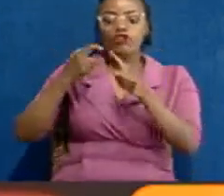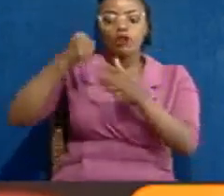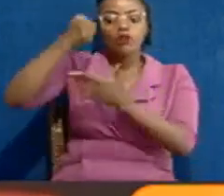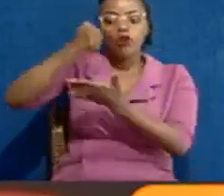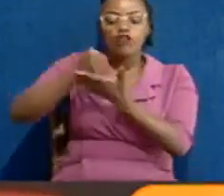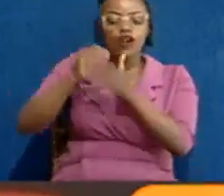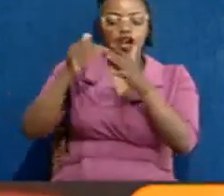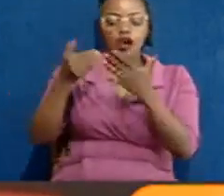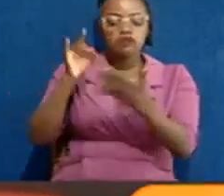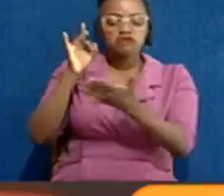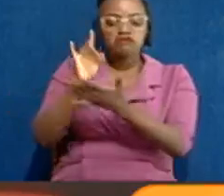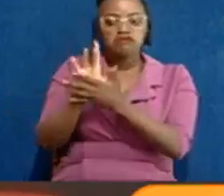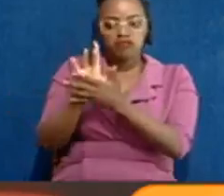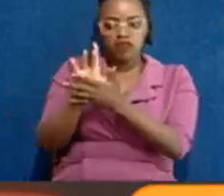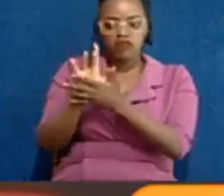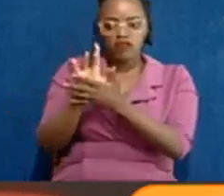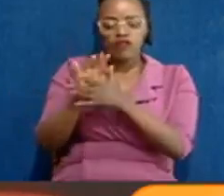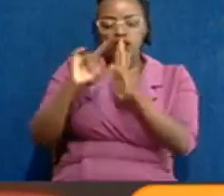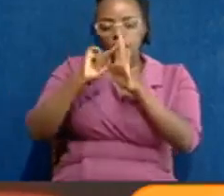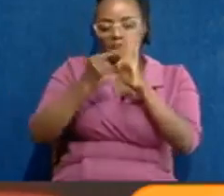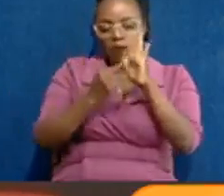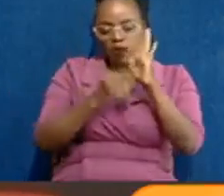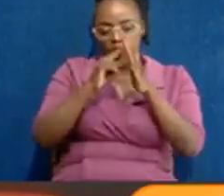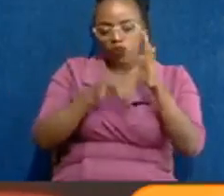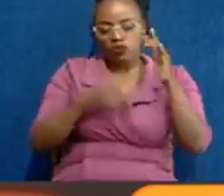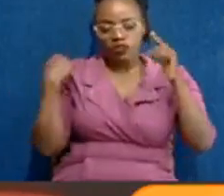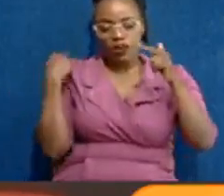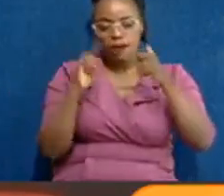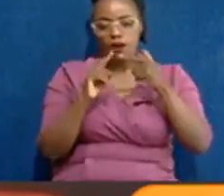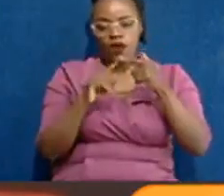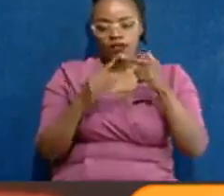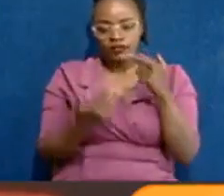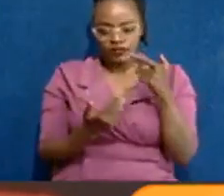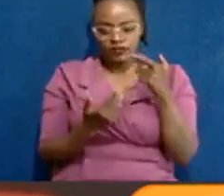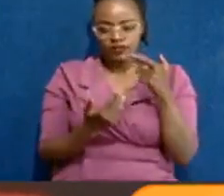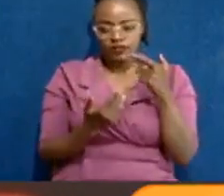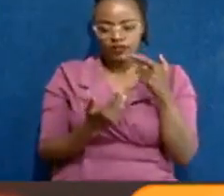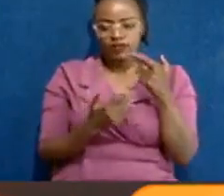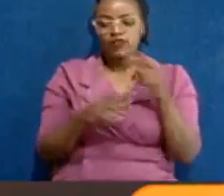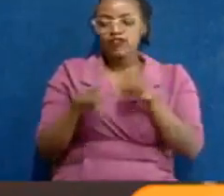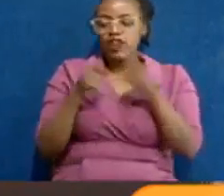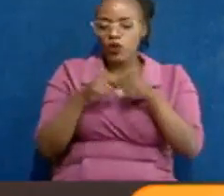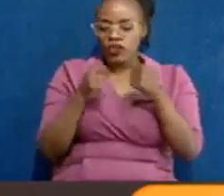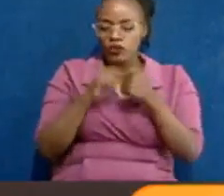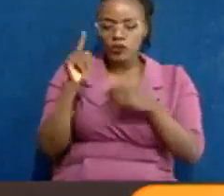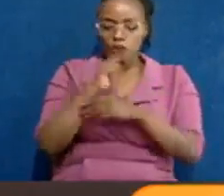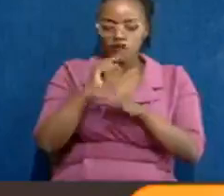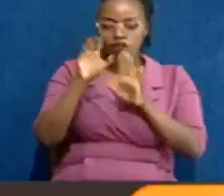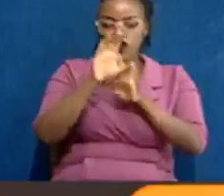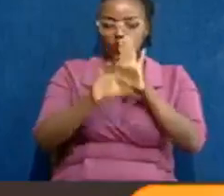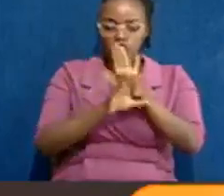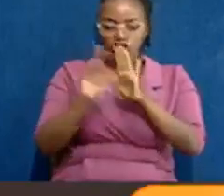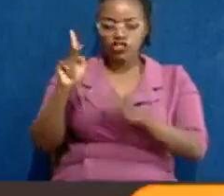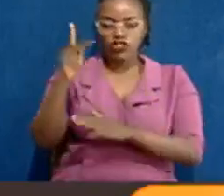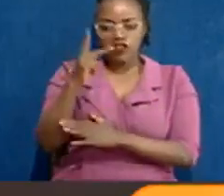way of impeachment on the following grounds. One, gross violation of the Constitution of